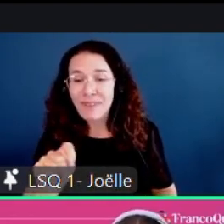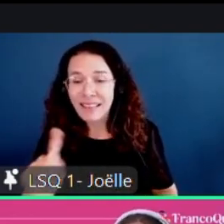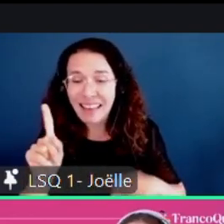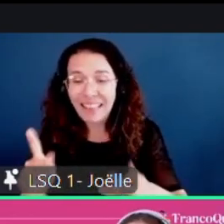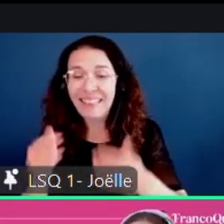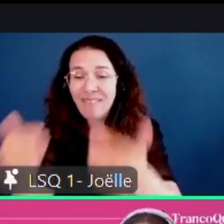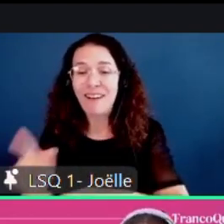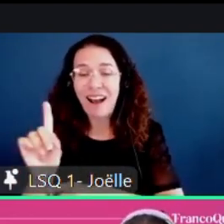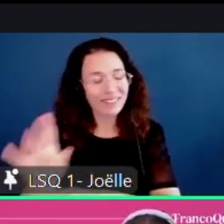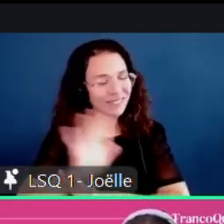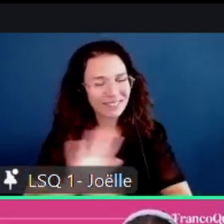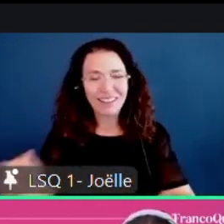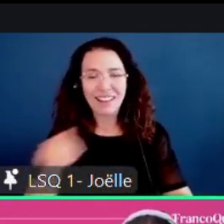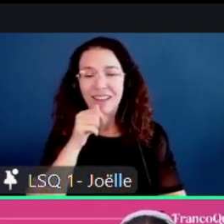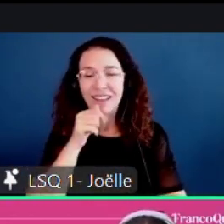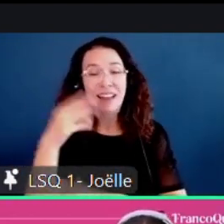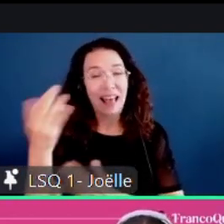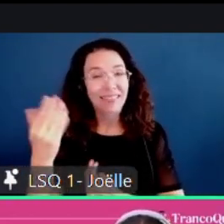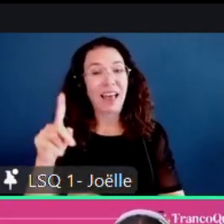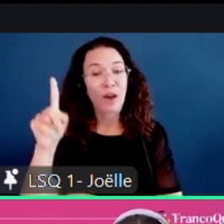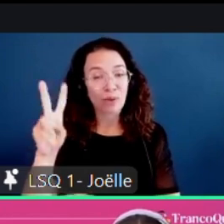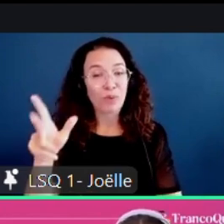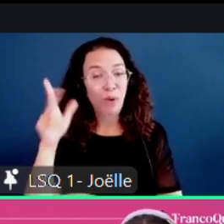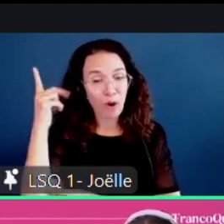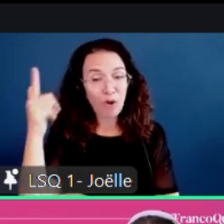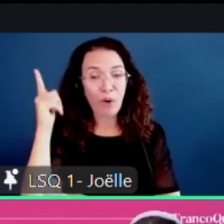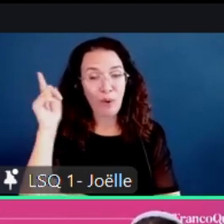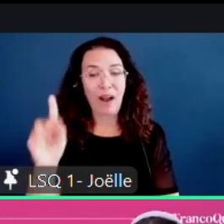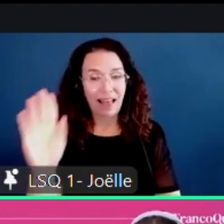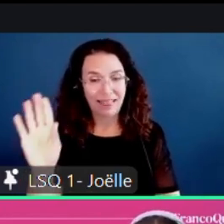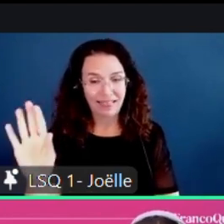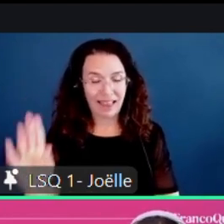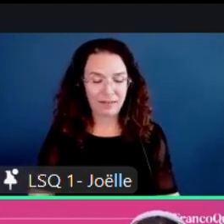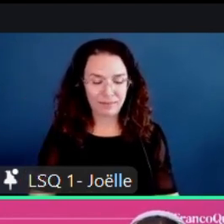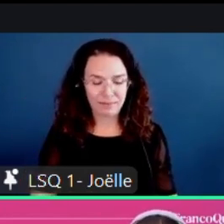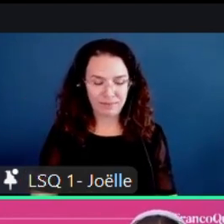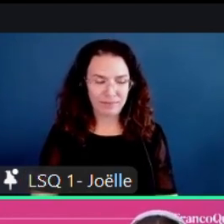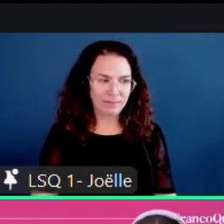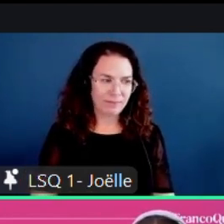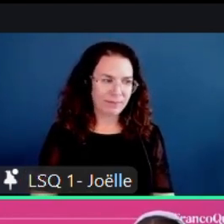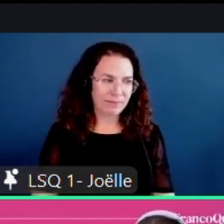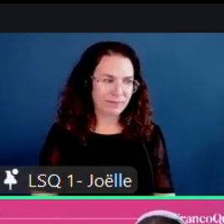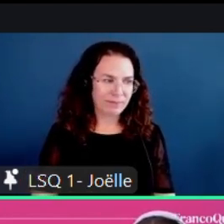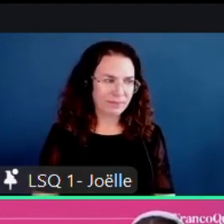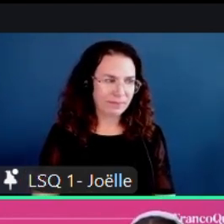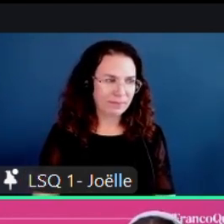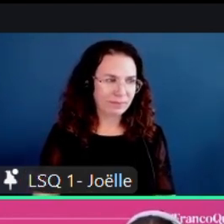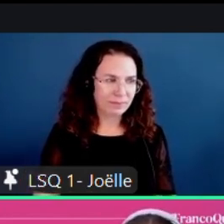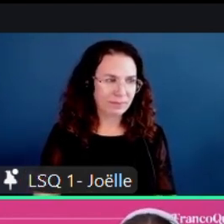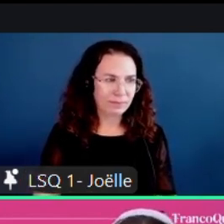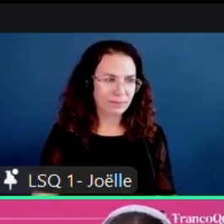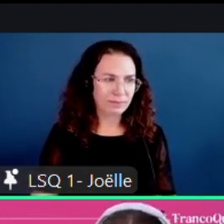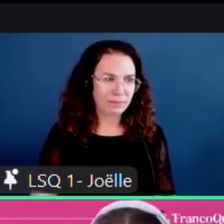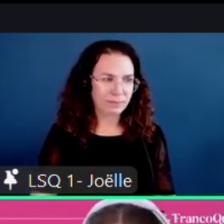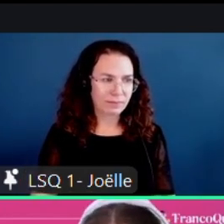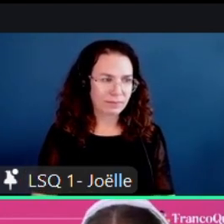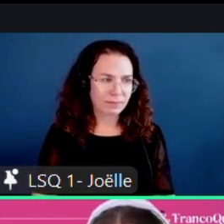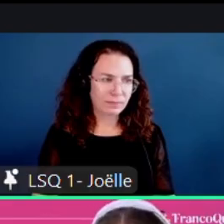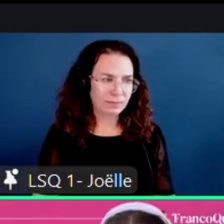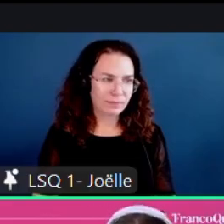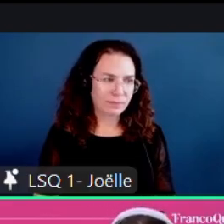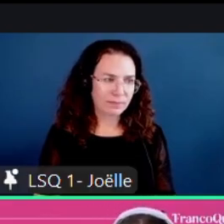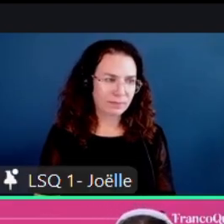tu prends de l'avance. On attend le signal encore une fois. Dans quelques secondes, je vais vous donner le signal pour envoyer tout le monde en même temps, mais